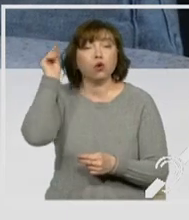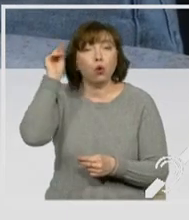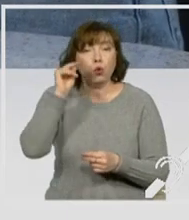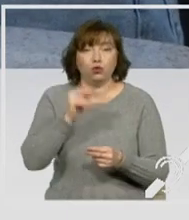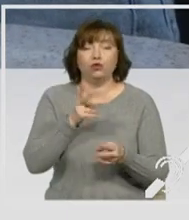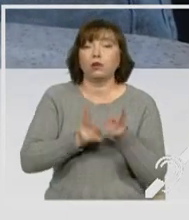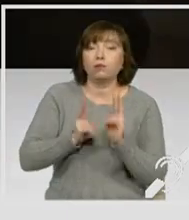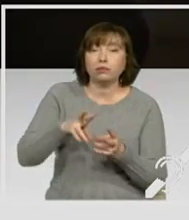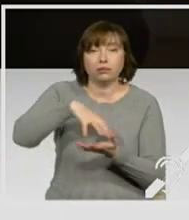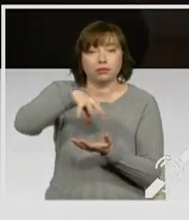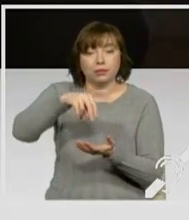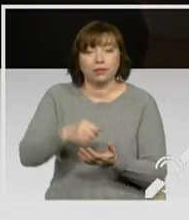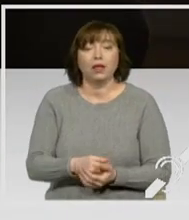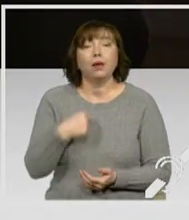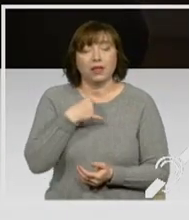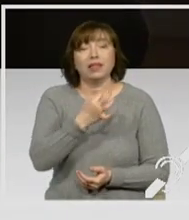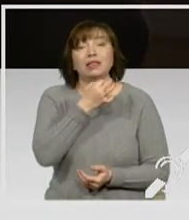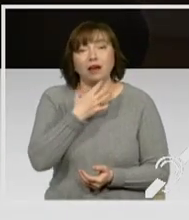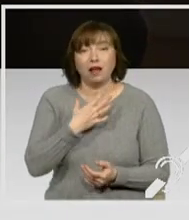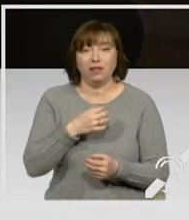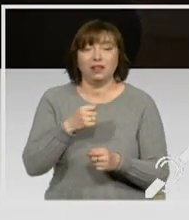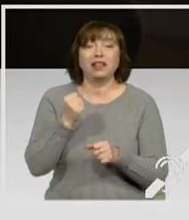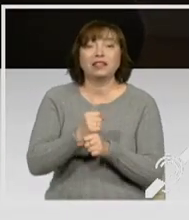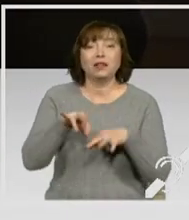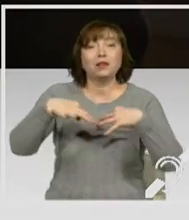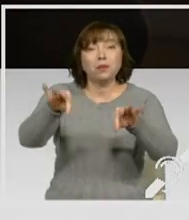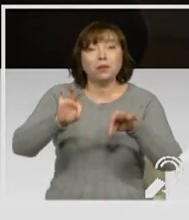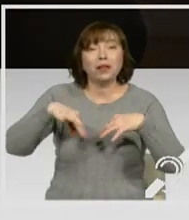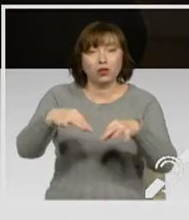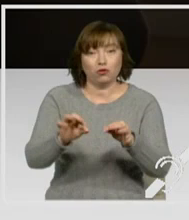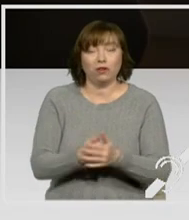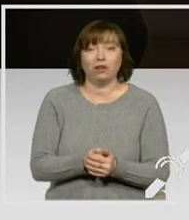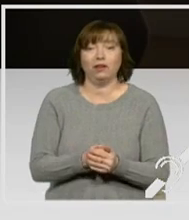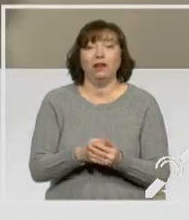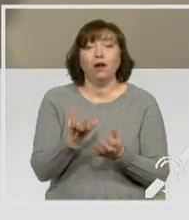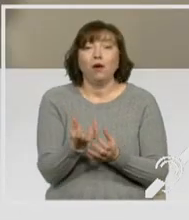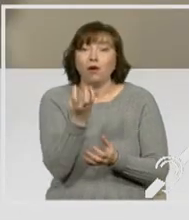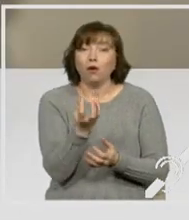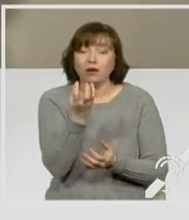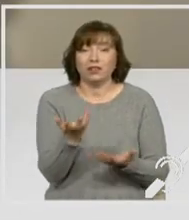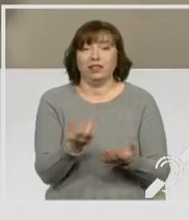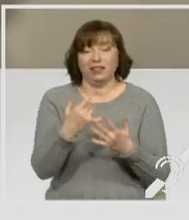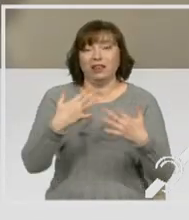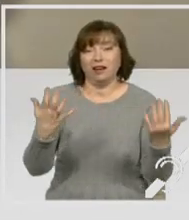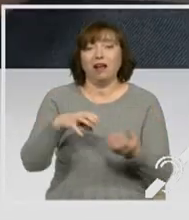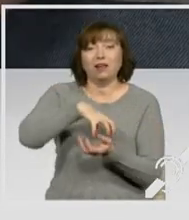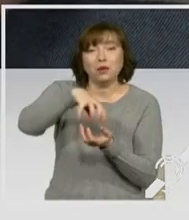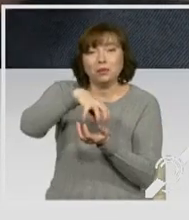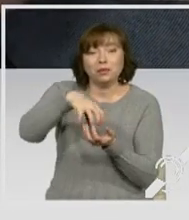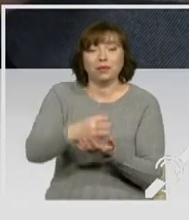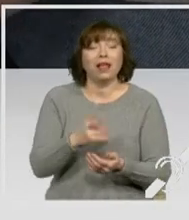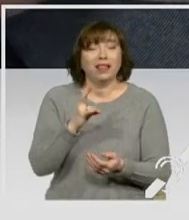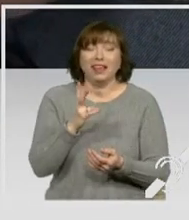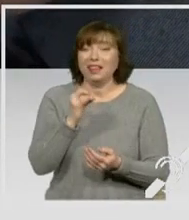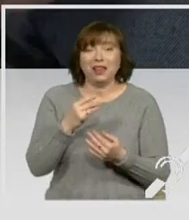de cofetar-bucătar. Îmi place să fac clătite, coșulețe, brioși, tot cele. Nu e greu,